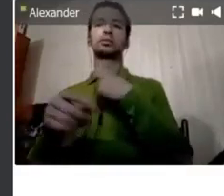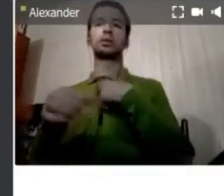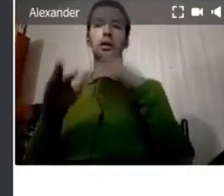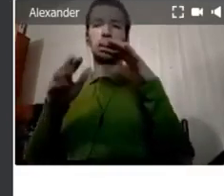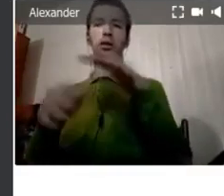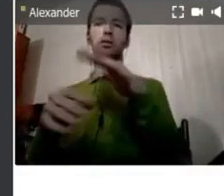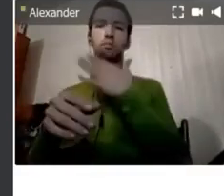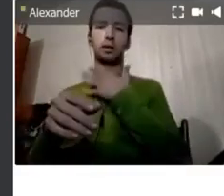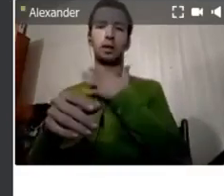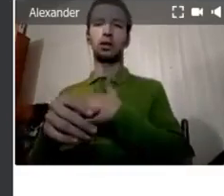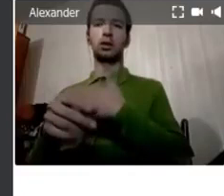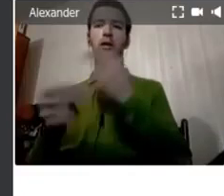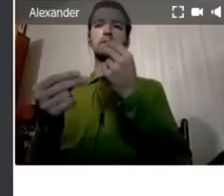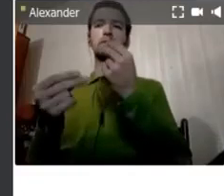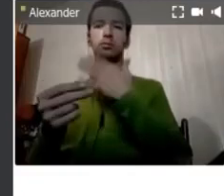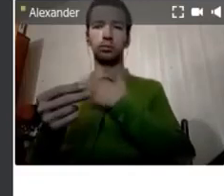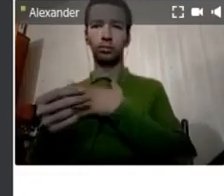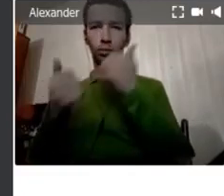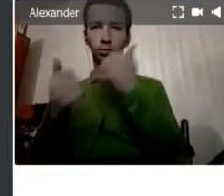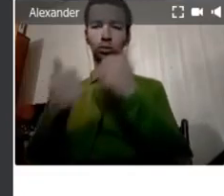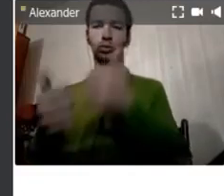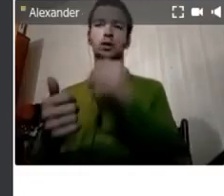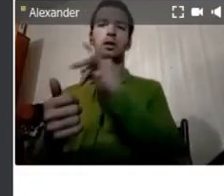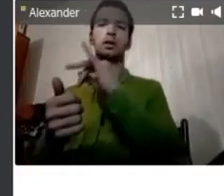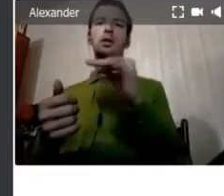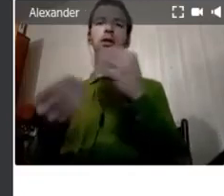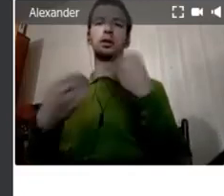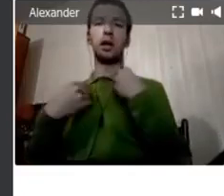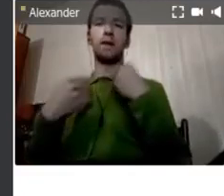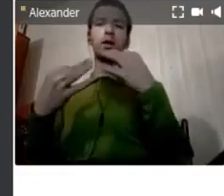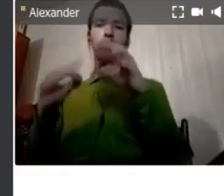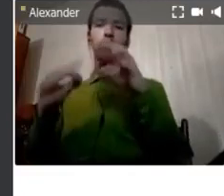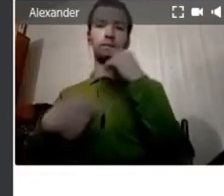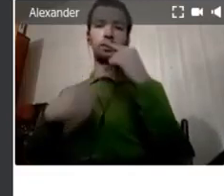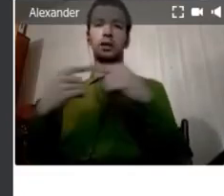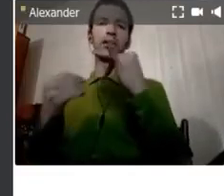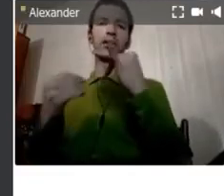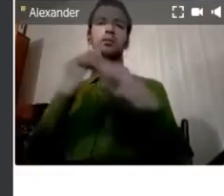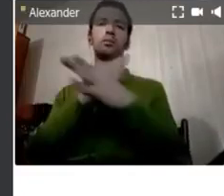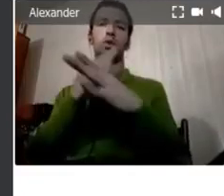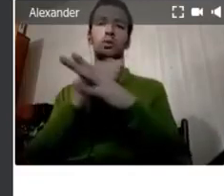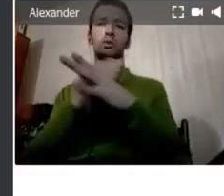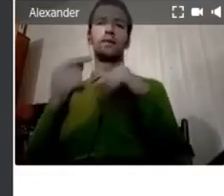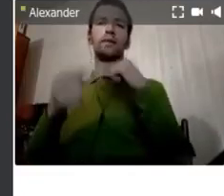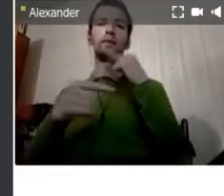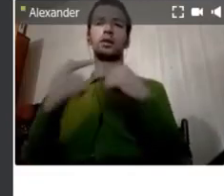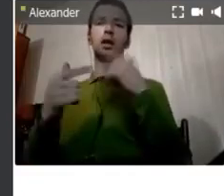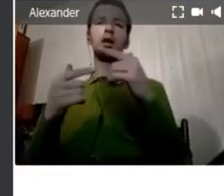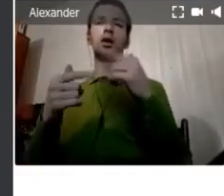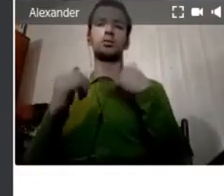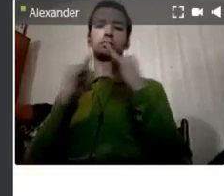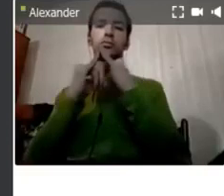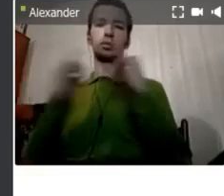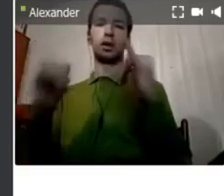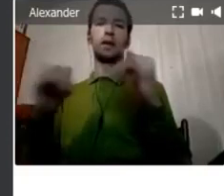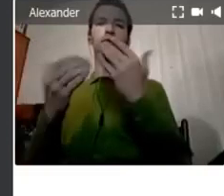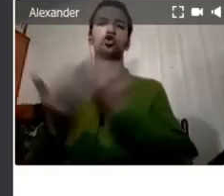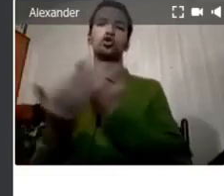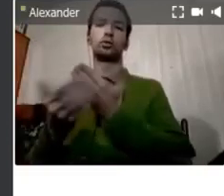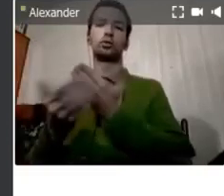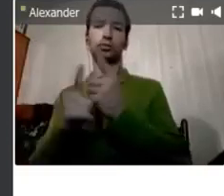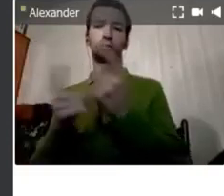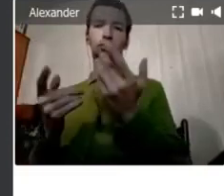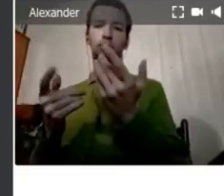жизни, которые мне интересны, я могу их реализовывать, могу ими заниматься, могу их достигать, но ключевой момент